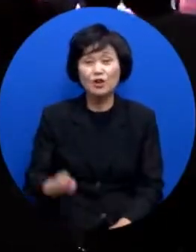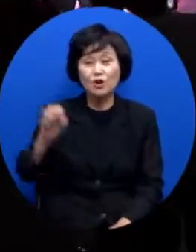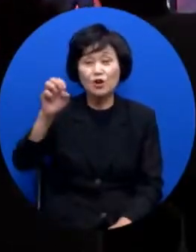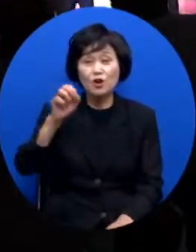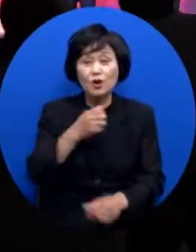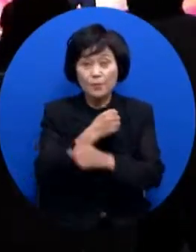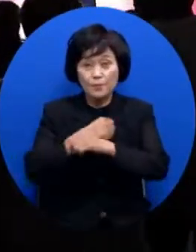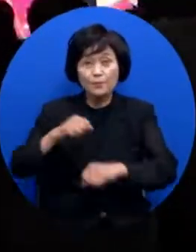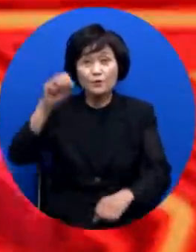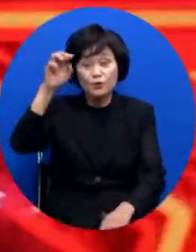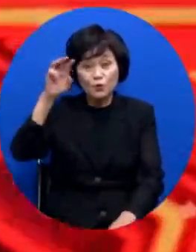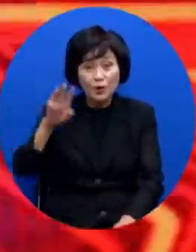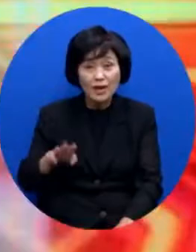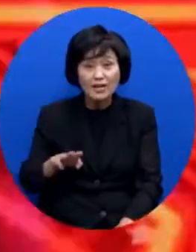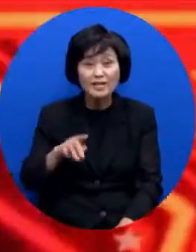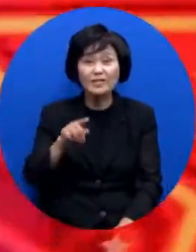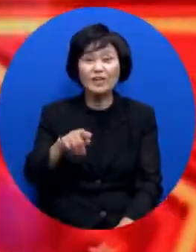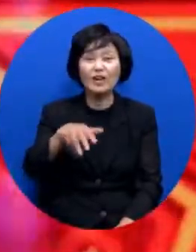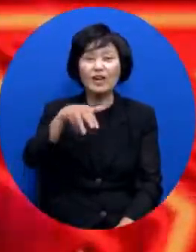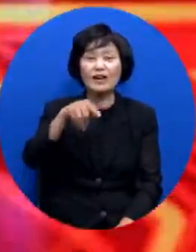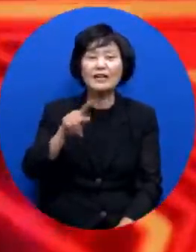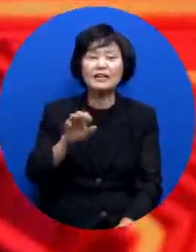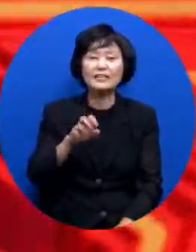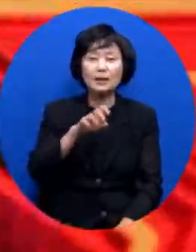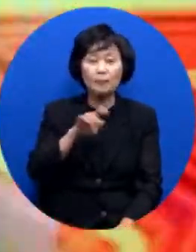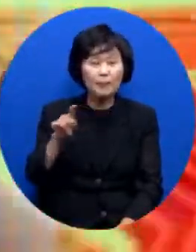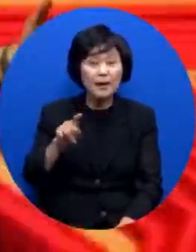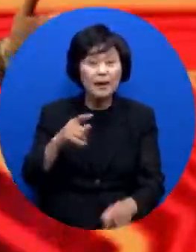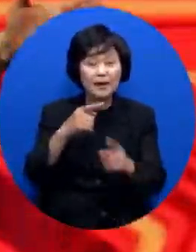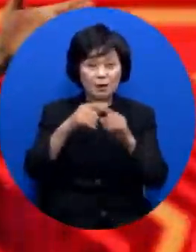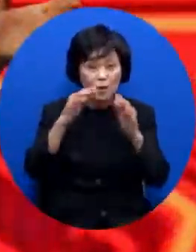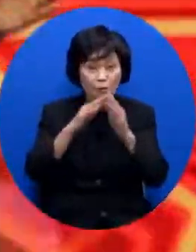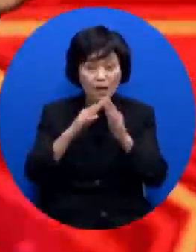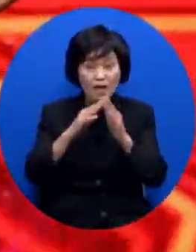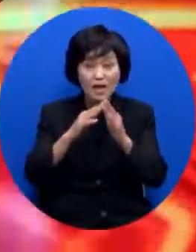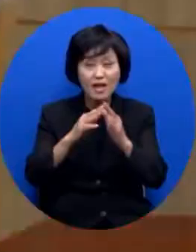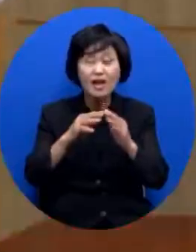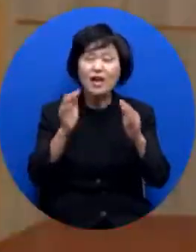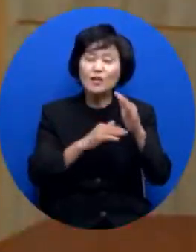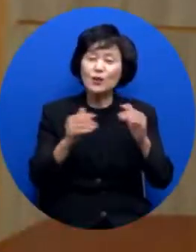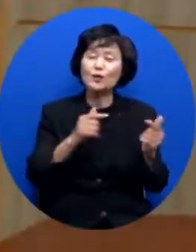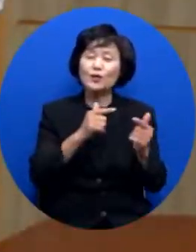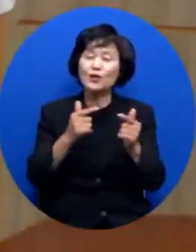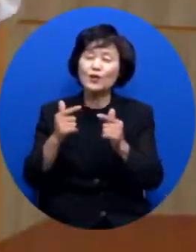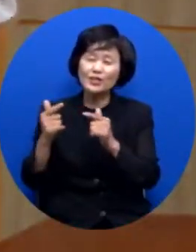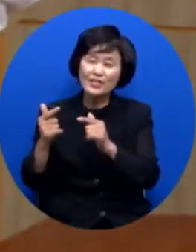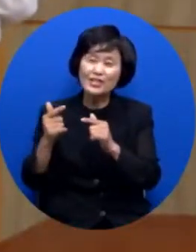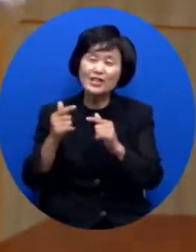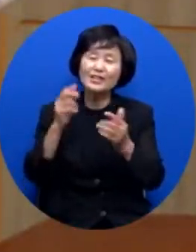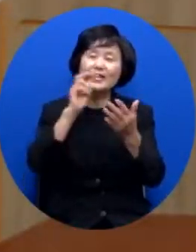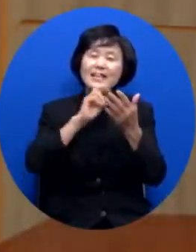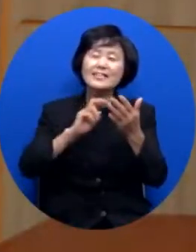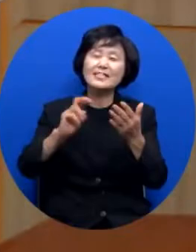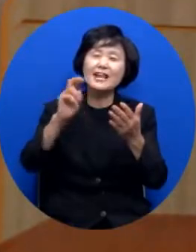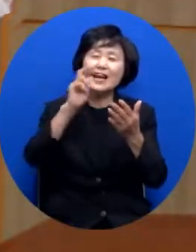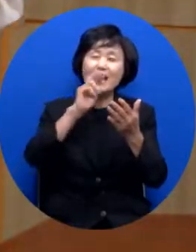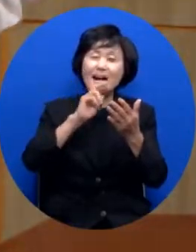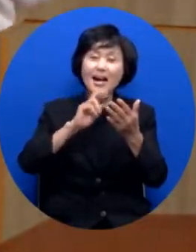광주광역시 광산구에 위치한 청사교회. 예배당 안에 성도들과 아이들의 찬양 소리가 뜨겁게 타오릅니다.